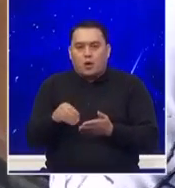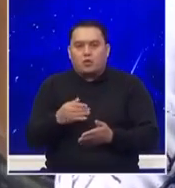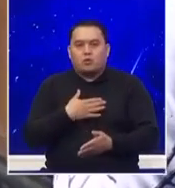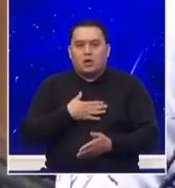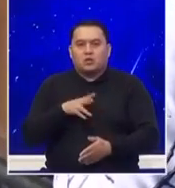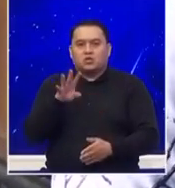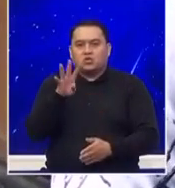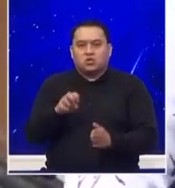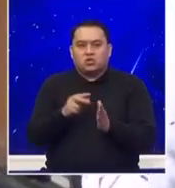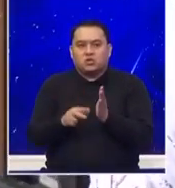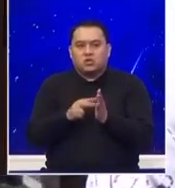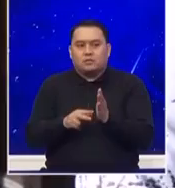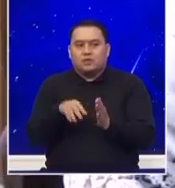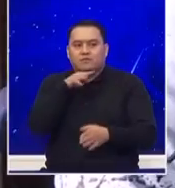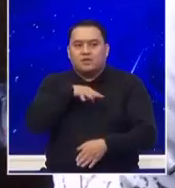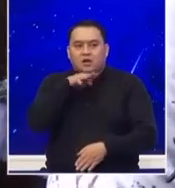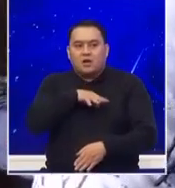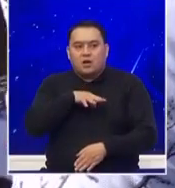магазинах? 470. Я стекелей.